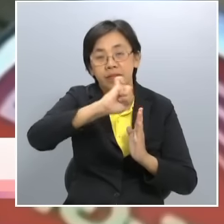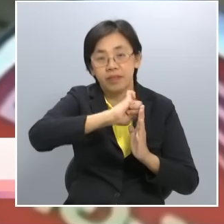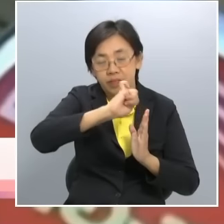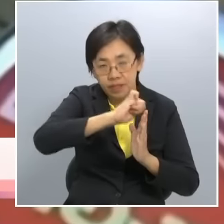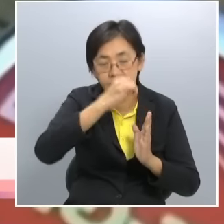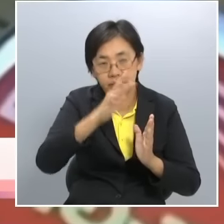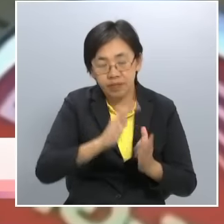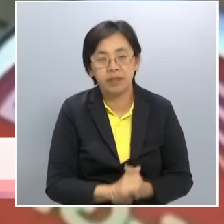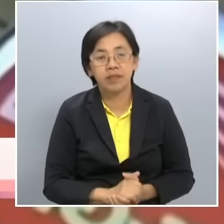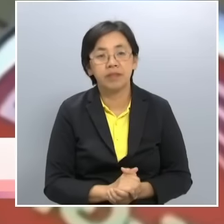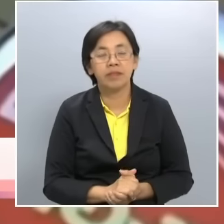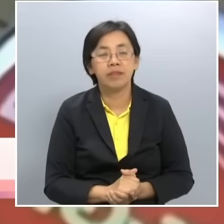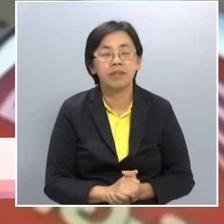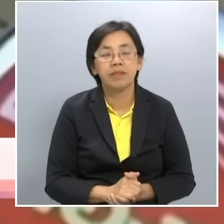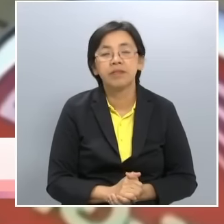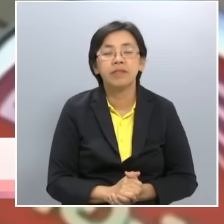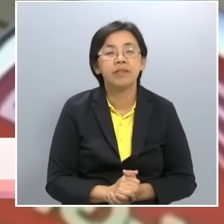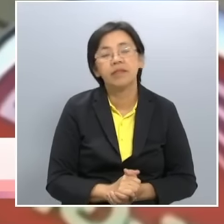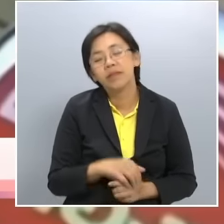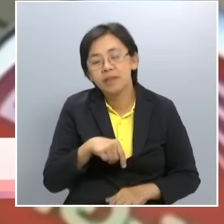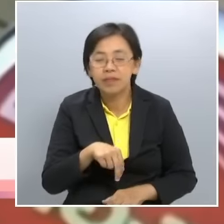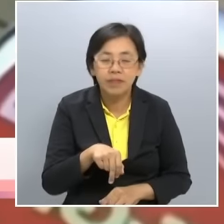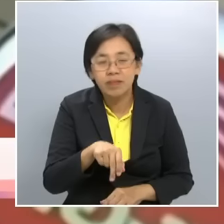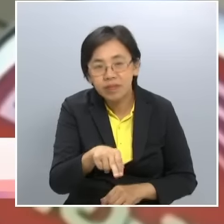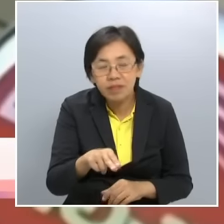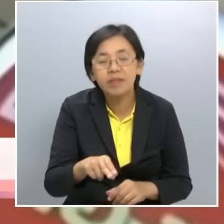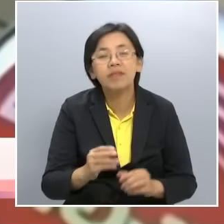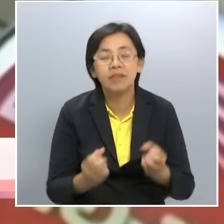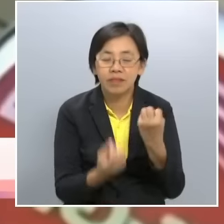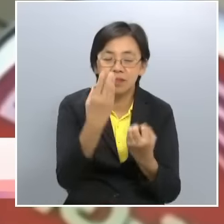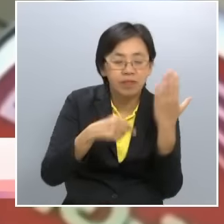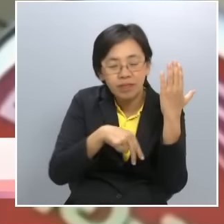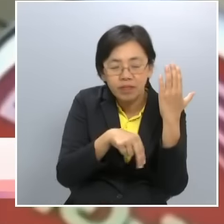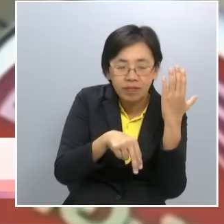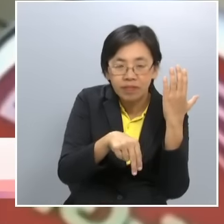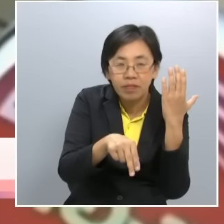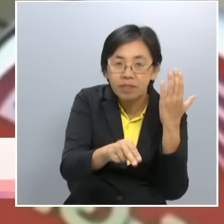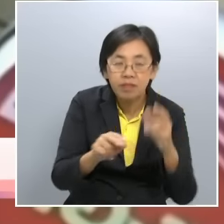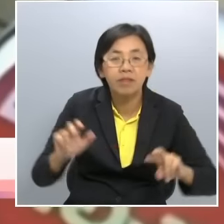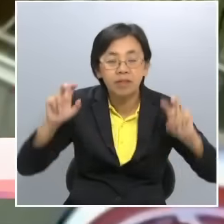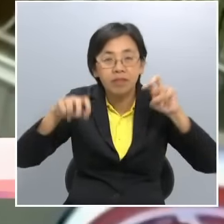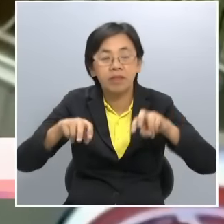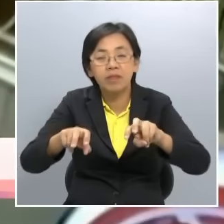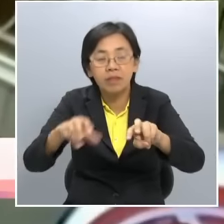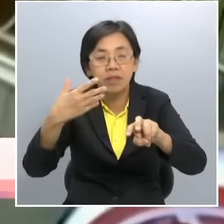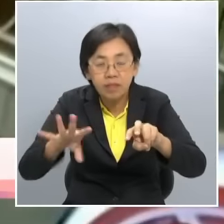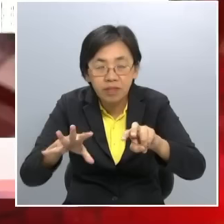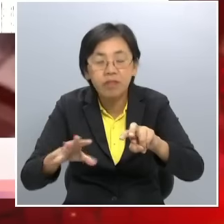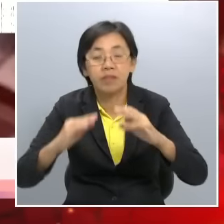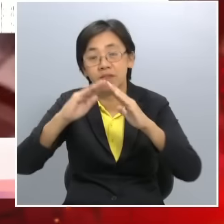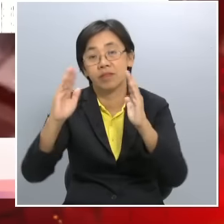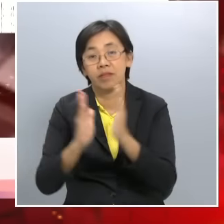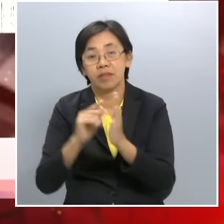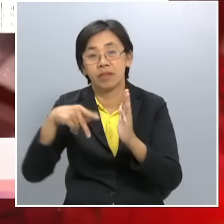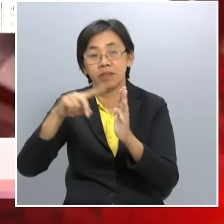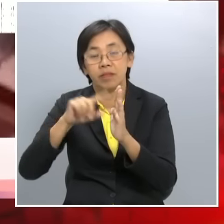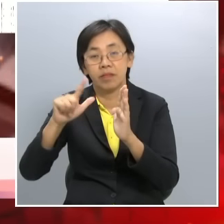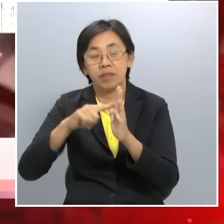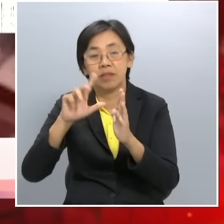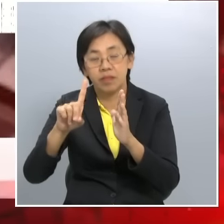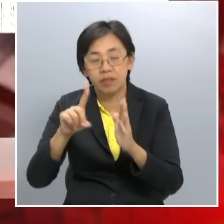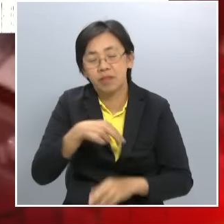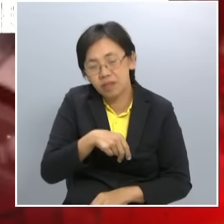าบอกเขาเองเนี่ยเดินเท้าลัดเลาะไปทางเส้นทางธรรมชาติไปที่ดอยสุเทพก่อนจะถึงวัดผาลาดครับเป็นระยะเวลาโทษนะฮะ